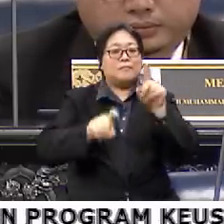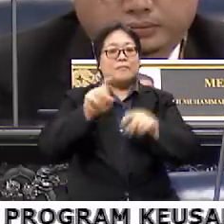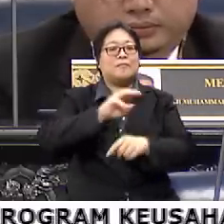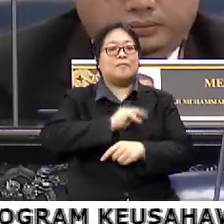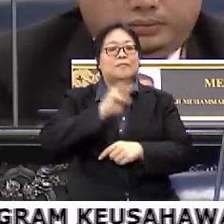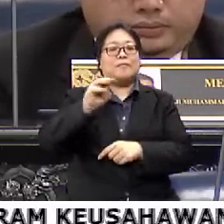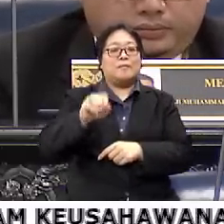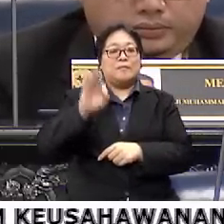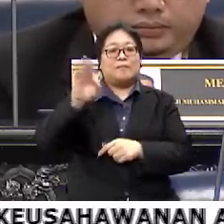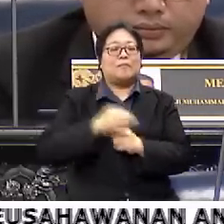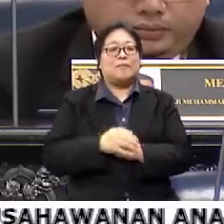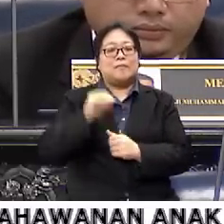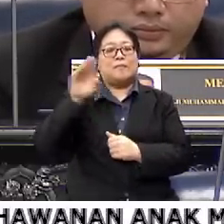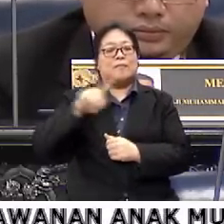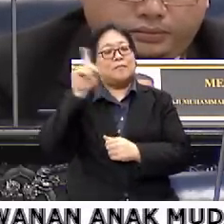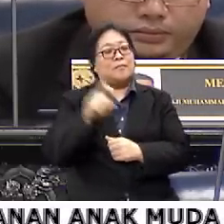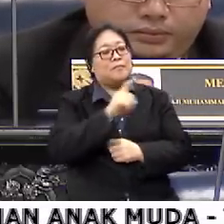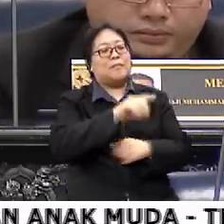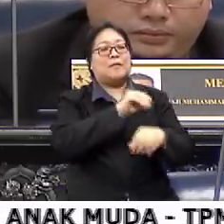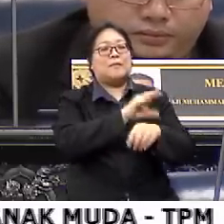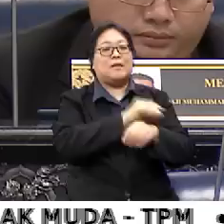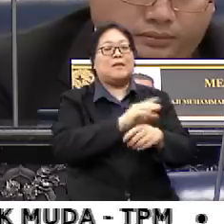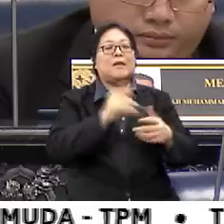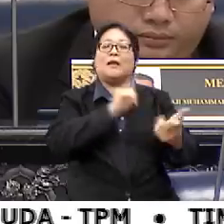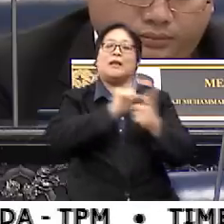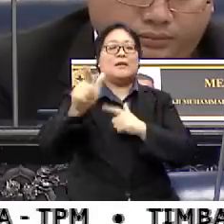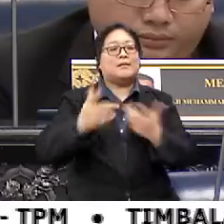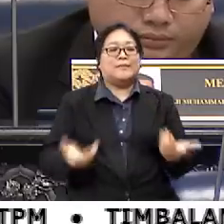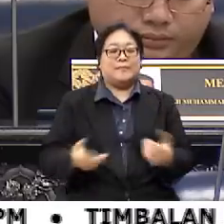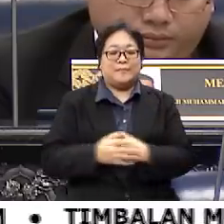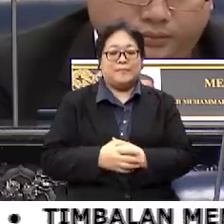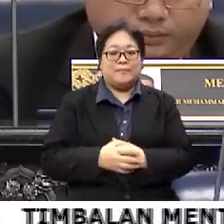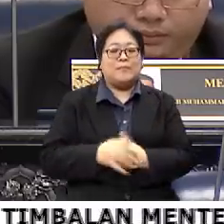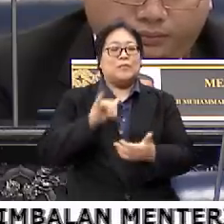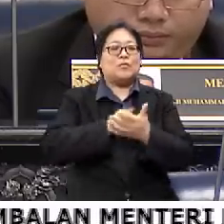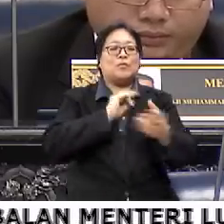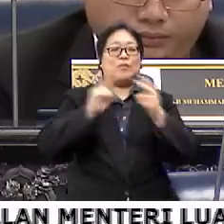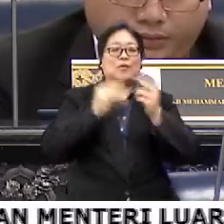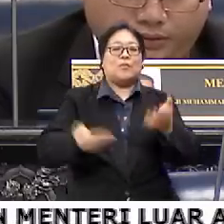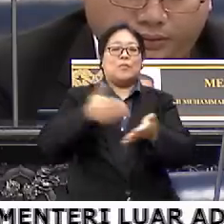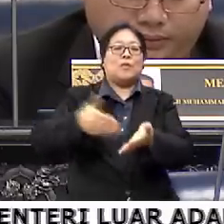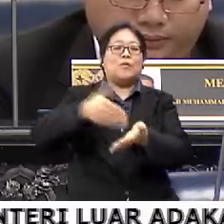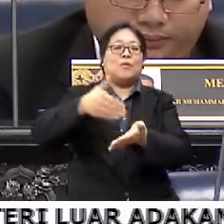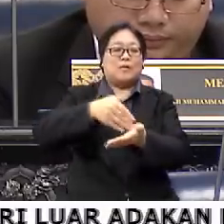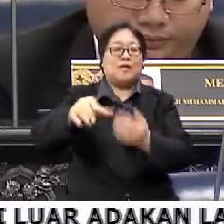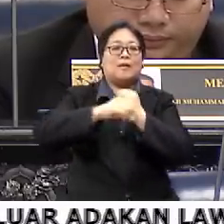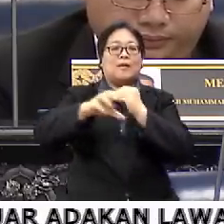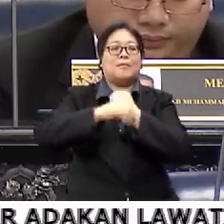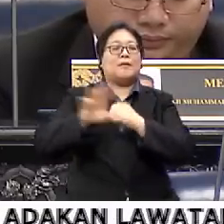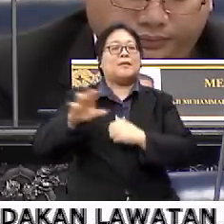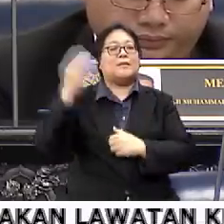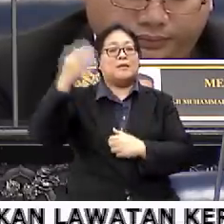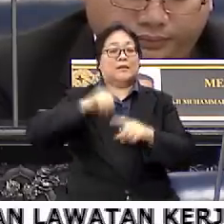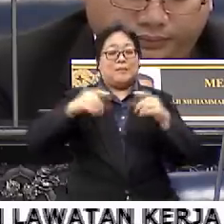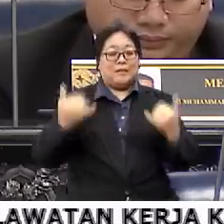Menteri Keuangan, Menteri Keuangan bertanya kepada penasihat, akhirnya lulus. Adalah ucapan itu diulang-ulang sebut dalam kempen ceramah.